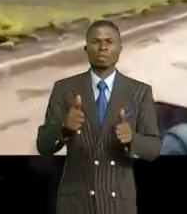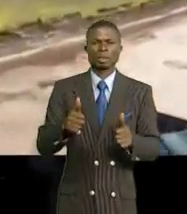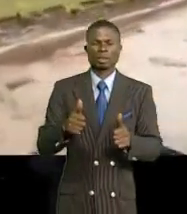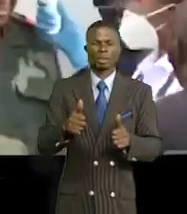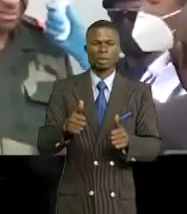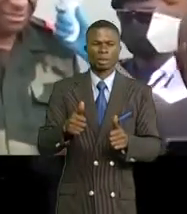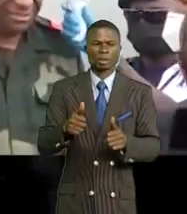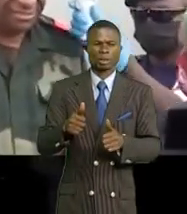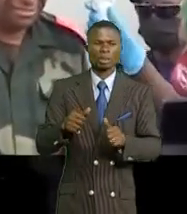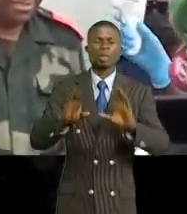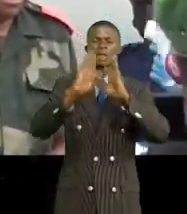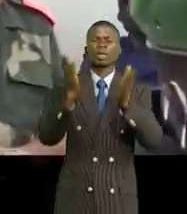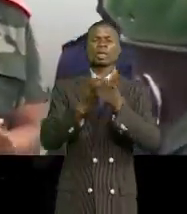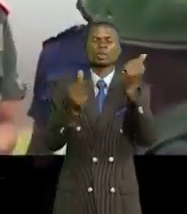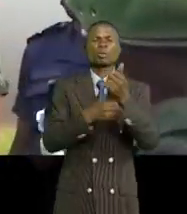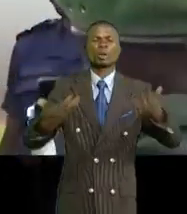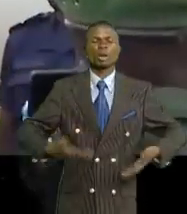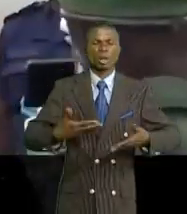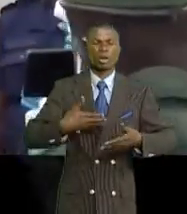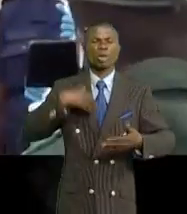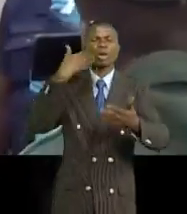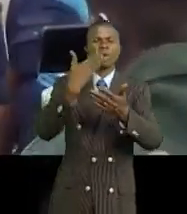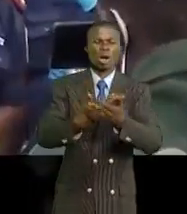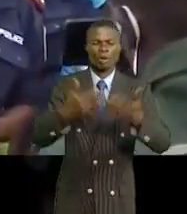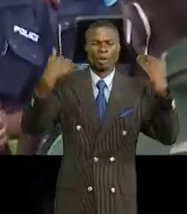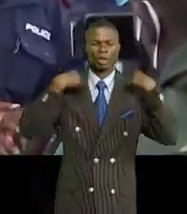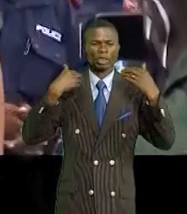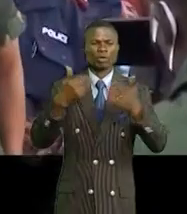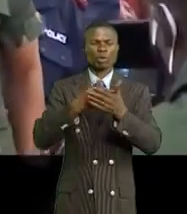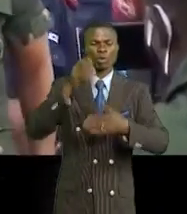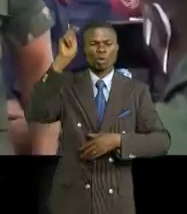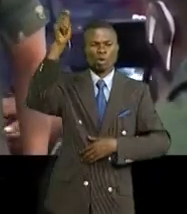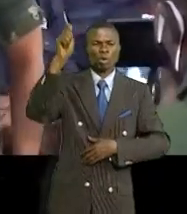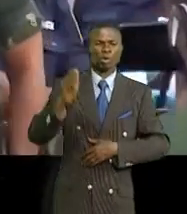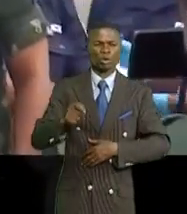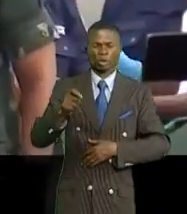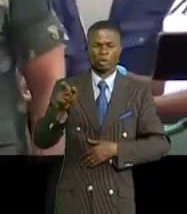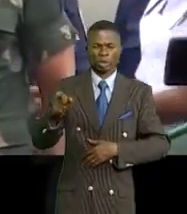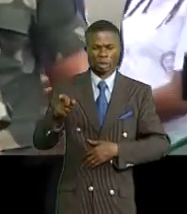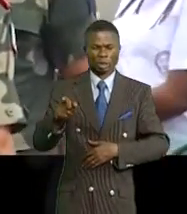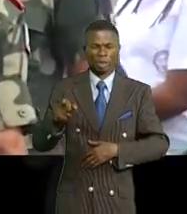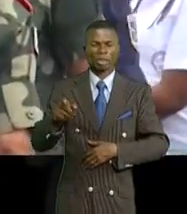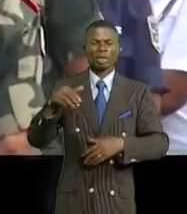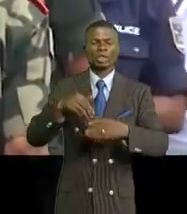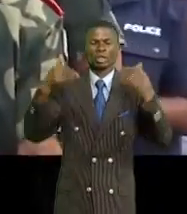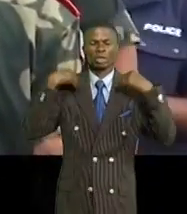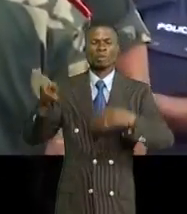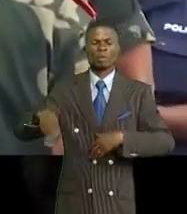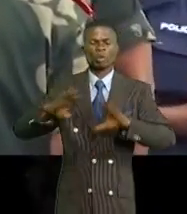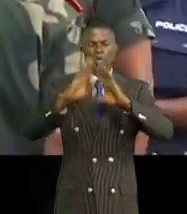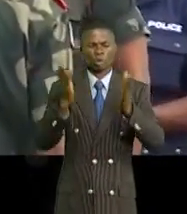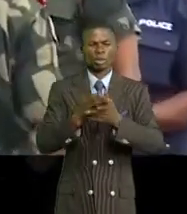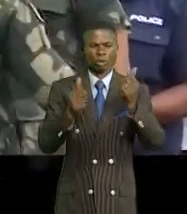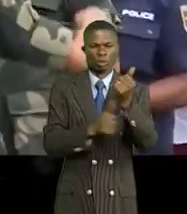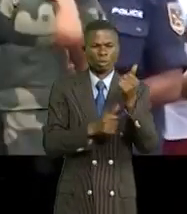la population a salué l'avènement du gouverneur militaire Johnny Luboyankachama à la tête de la province et tout le monde